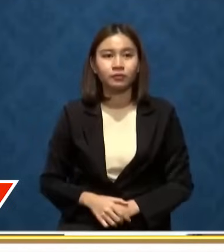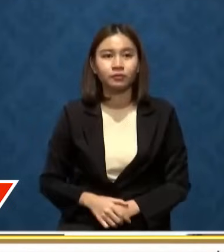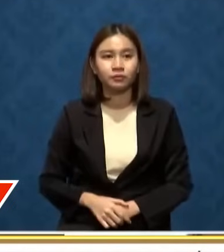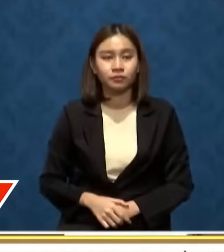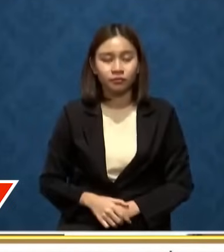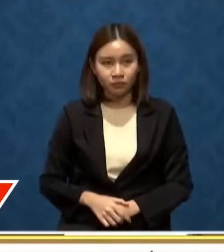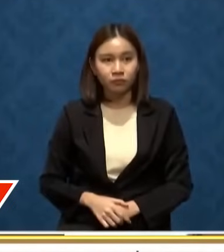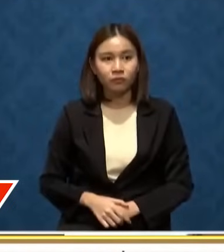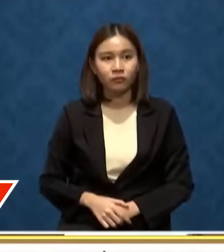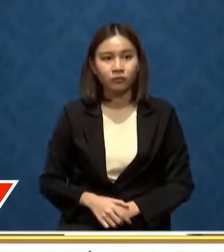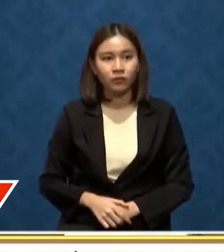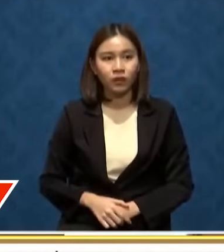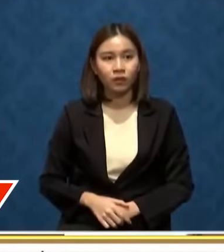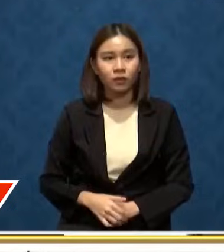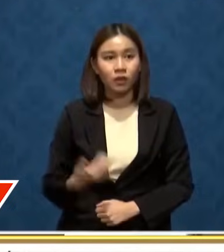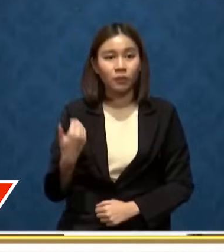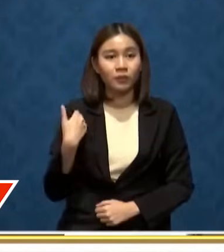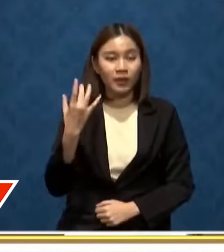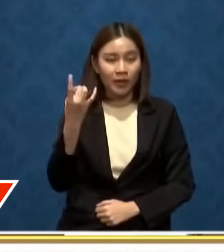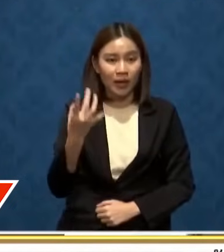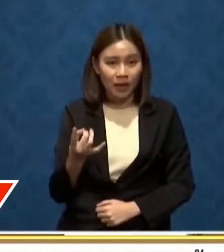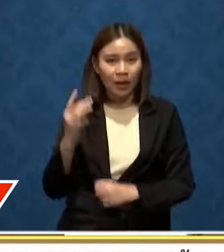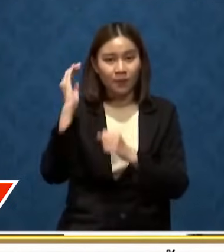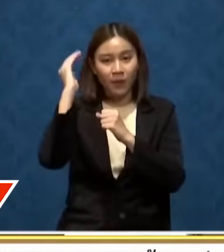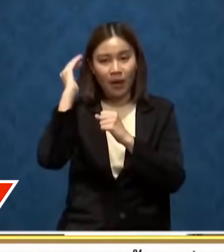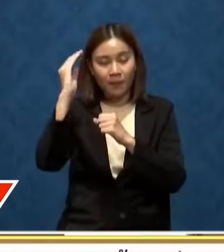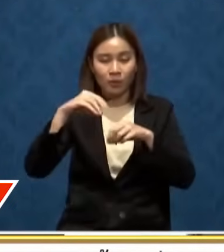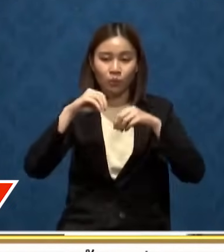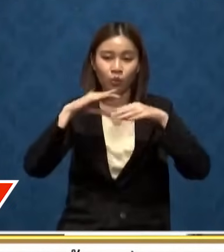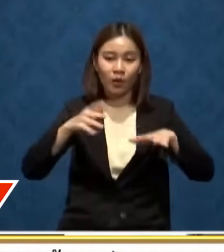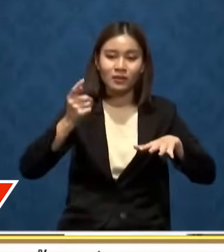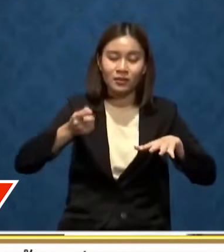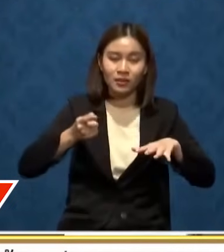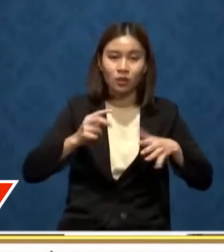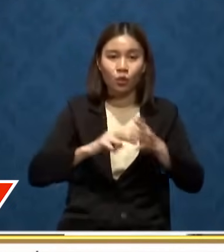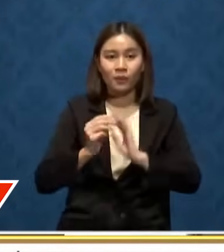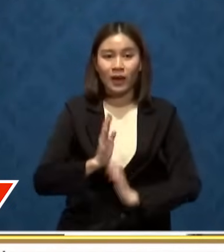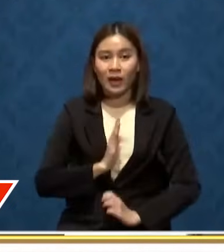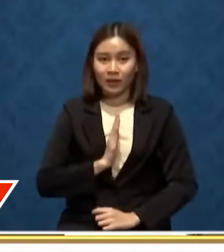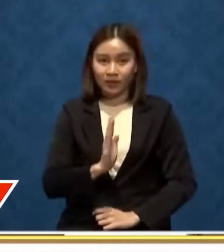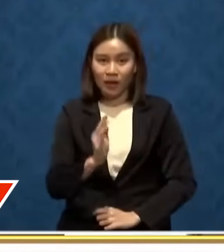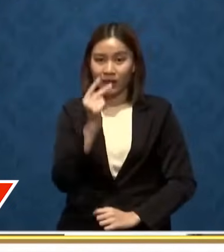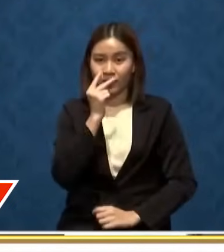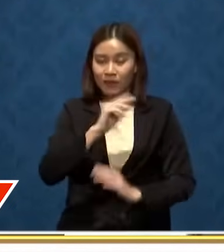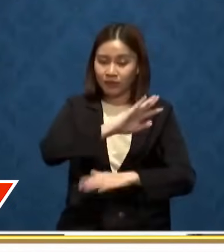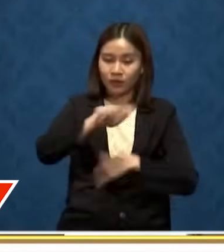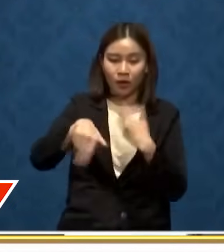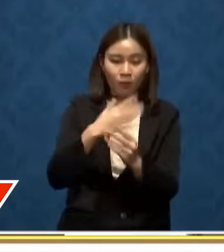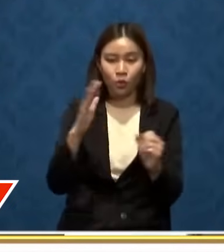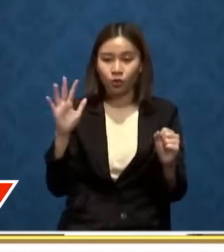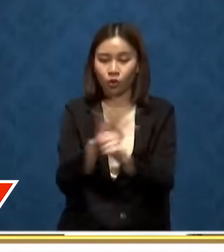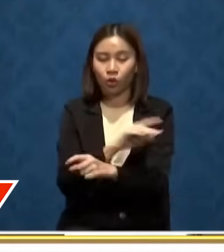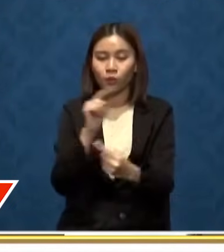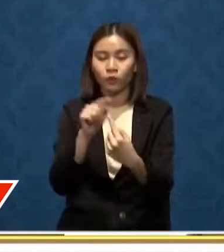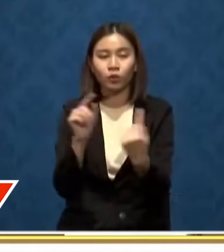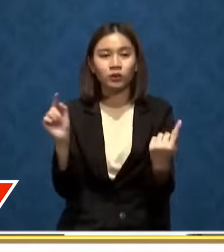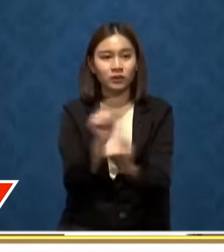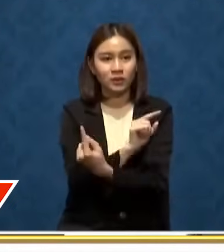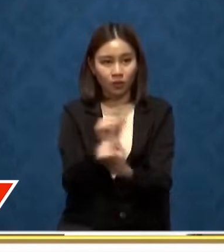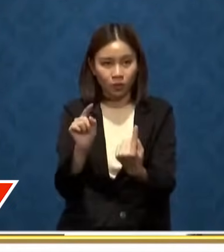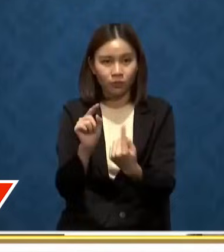เราต้องแลกกับอะไรบ้างเพื่อ นำเสนอความจริงเพื่อให้ความเป็นกลางและการเห็นอย่างรอบด้านเกิดขึ้นในสังคมค่ะ